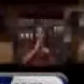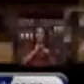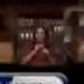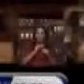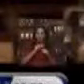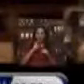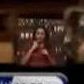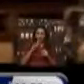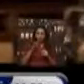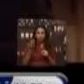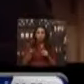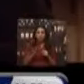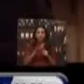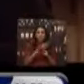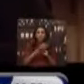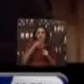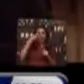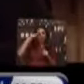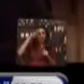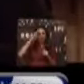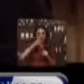شحاتين بيمثلك ايه؟